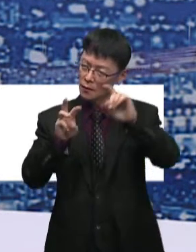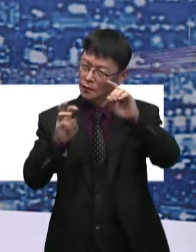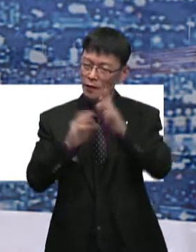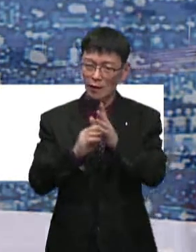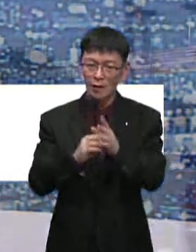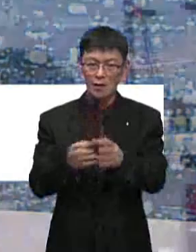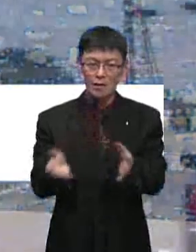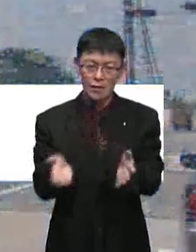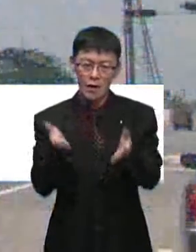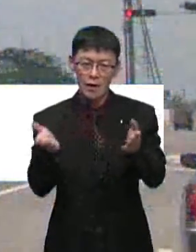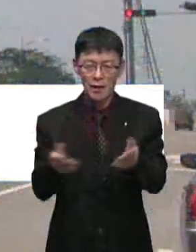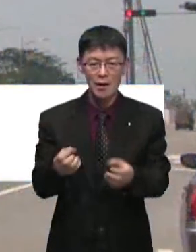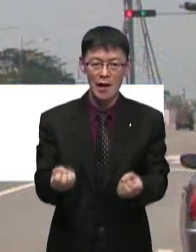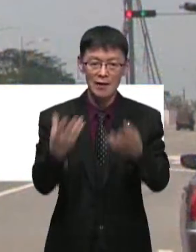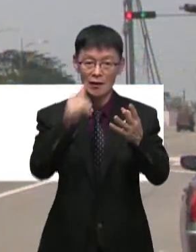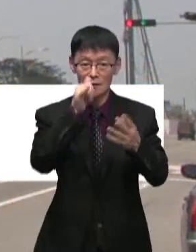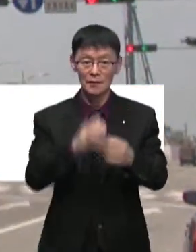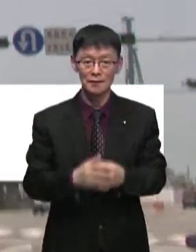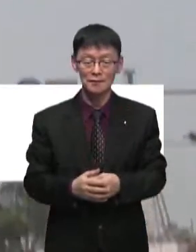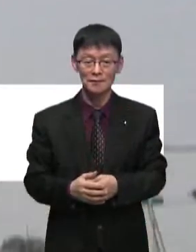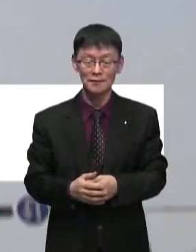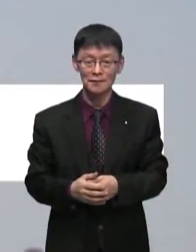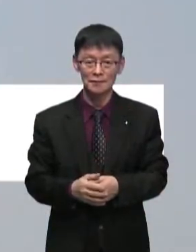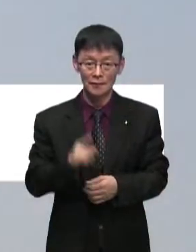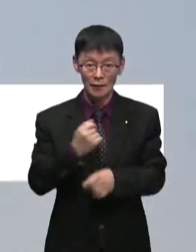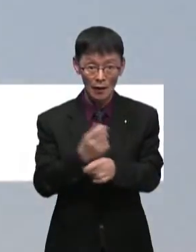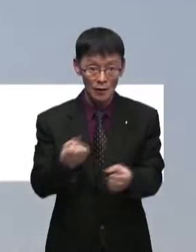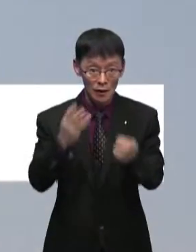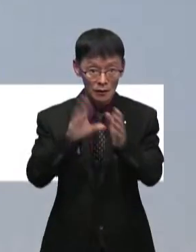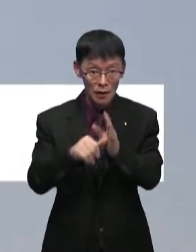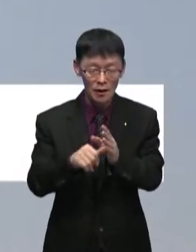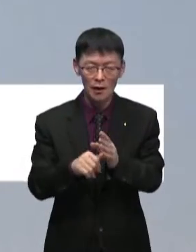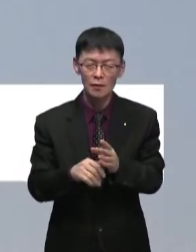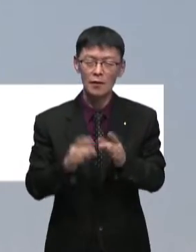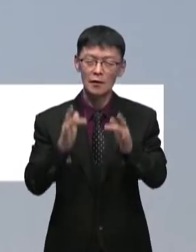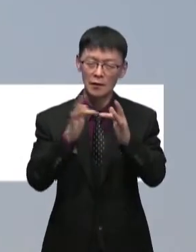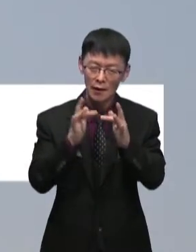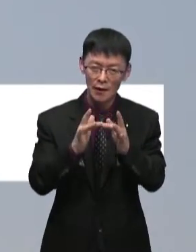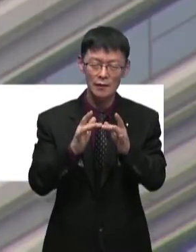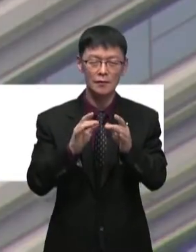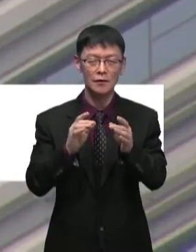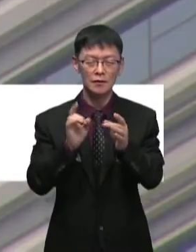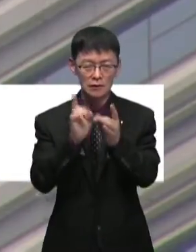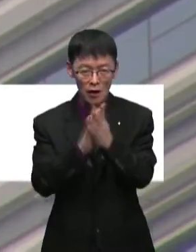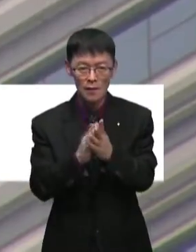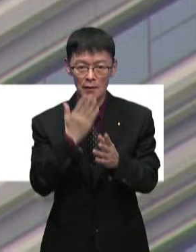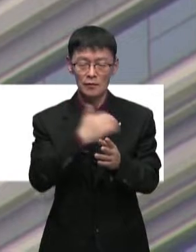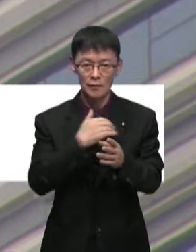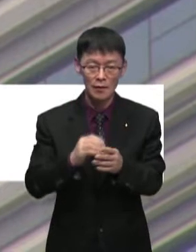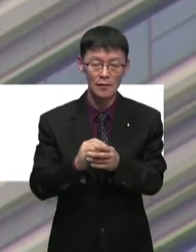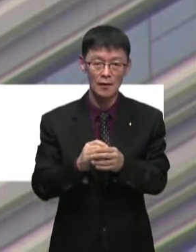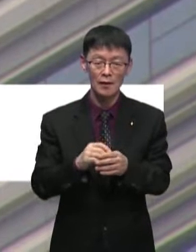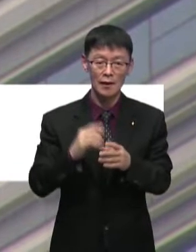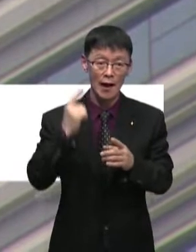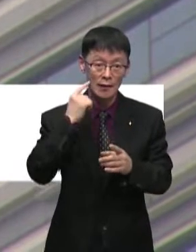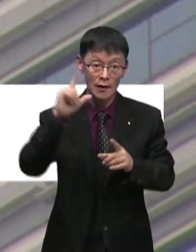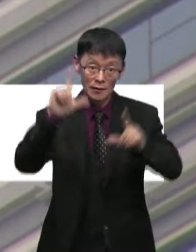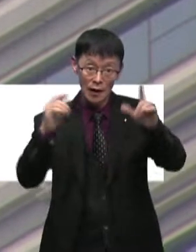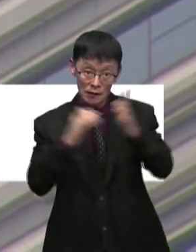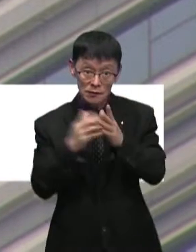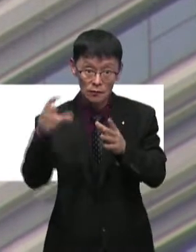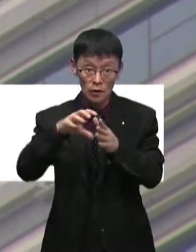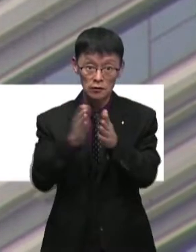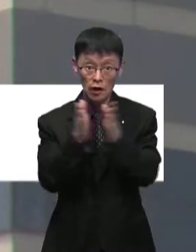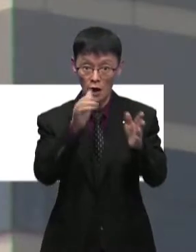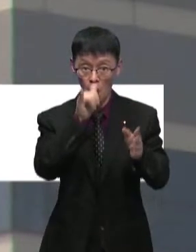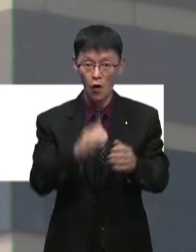붐업 페스티벌을 개최합니다. 이번 행사는 온오프라인으로 동시에 진행되고 메타버스 플랫폼도 새롭게